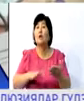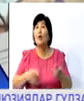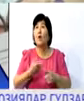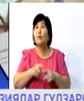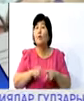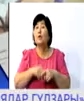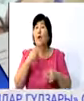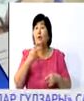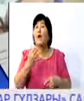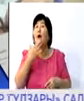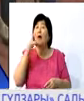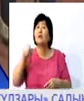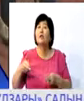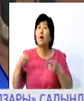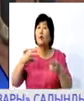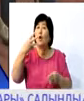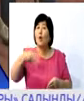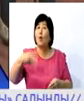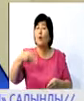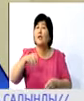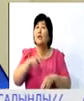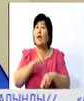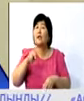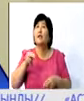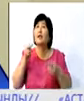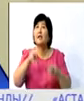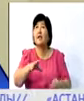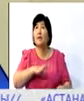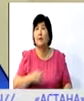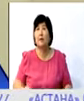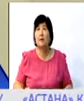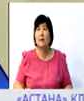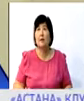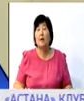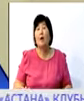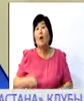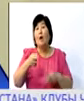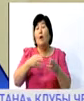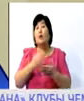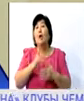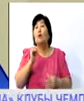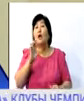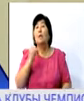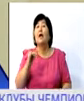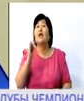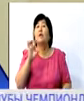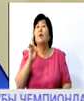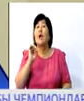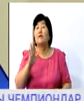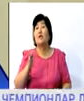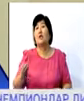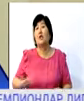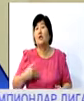отан көруге шетелден 30-ға жоқ дәрігер келіпті. Ота жасалған Құнанбай Абраевтың жағдайы қазір